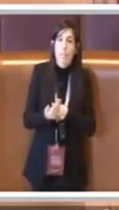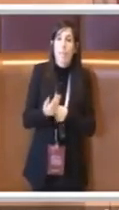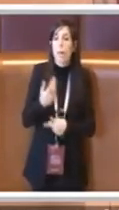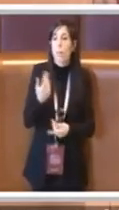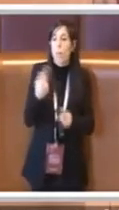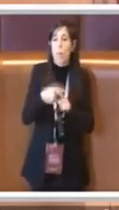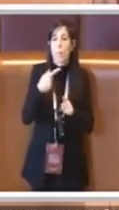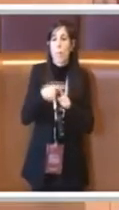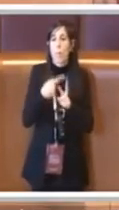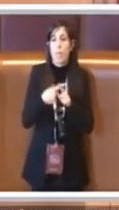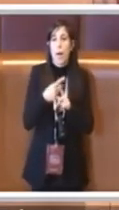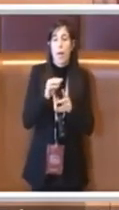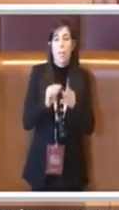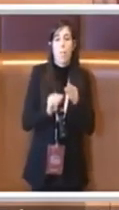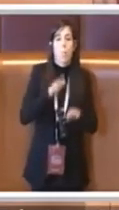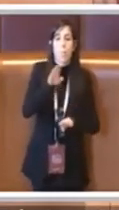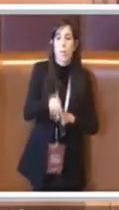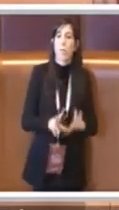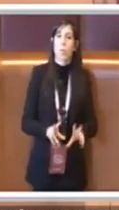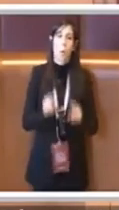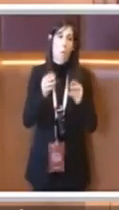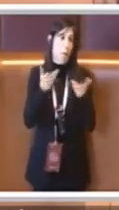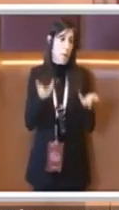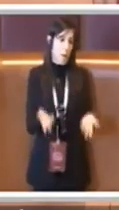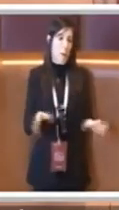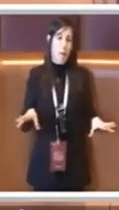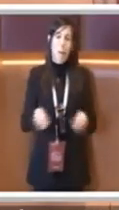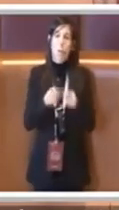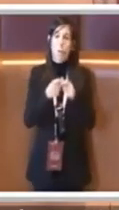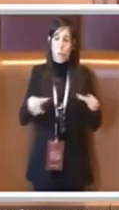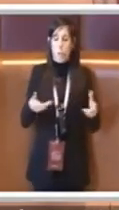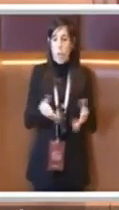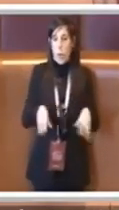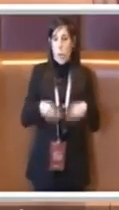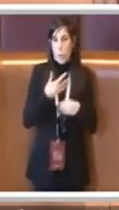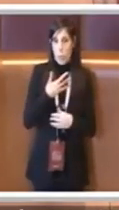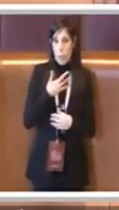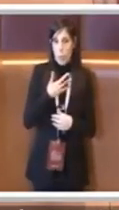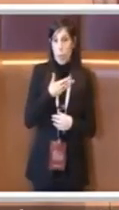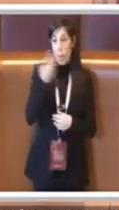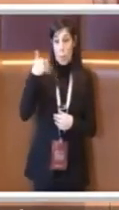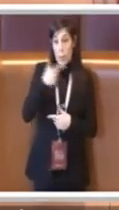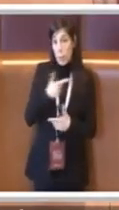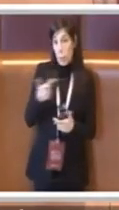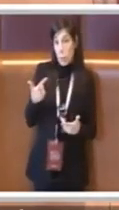l'impronta nuova che si sta dando in questa città e che mancava da un po' troppo tempo. Grazie.